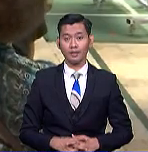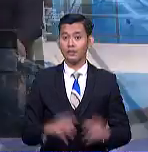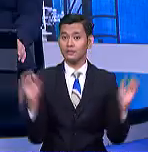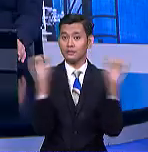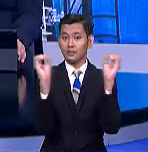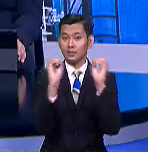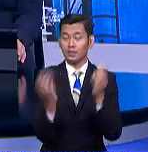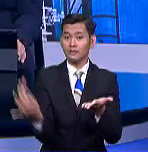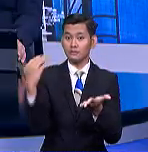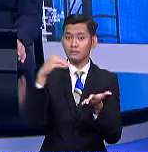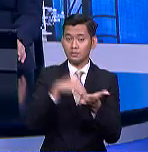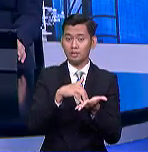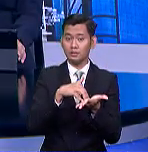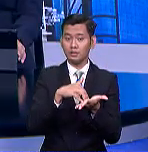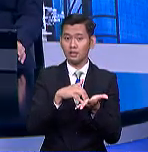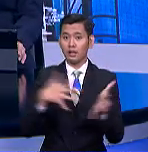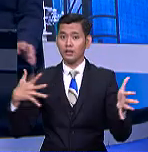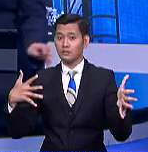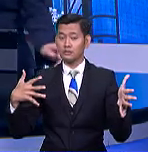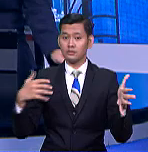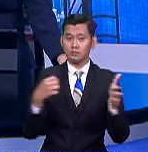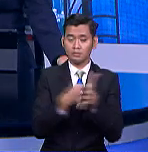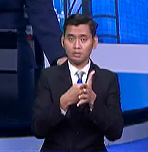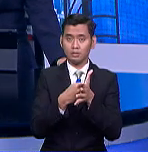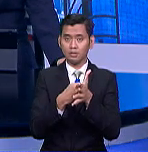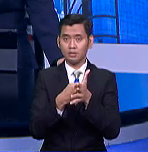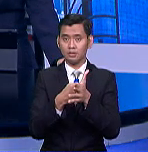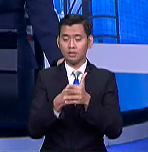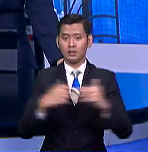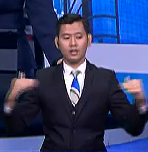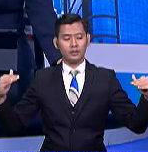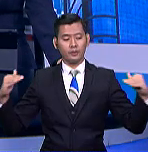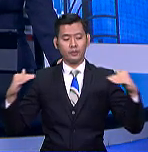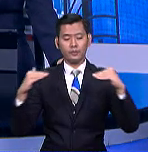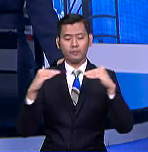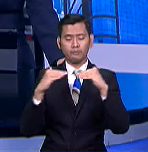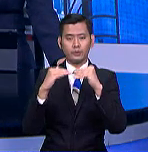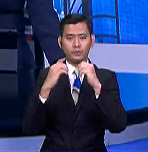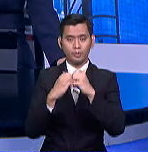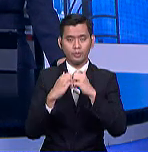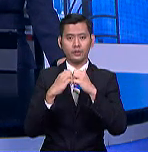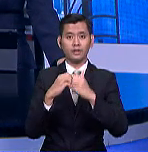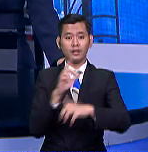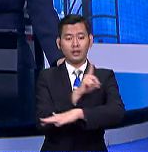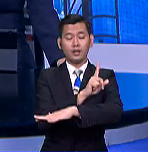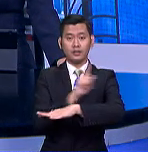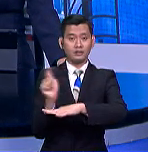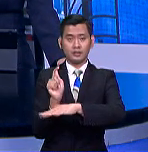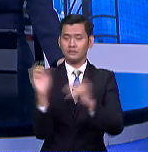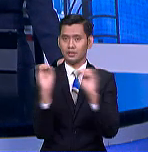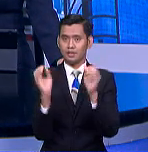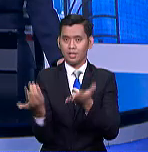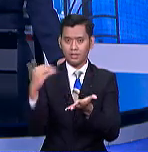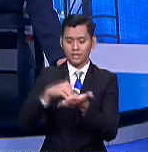Tiada lagi insiden kemalangan tren melibatkan penumpang perkhidmatan transit aliran ringan LRT.